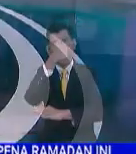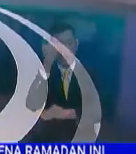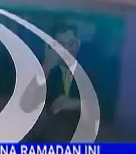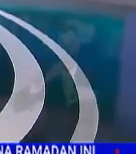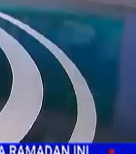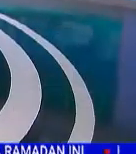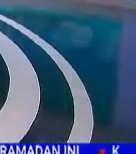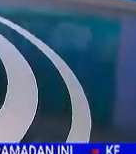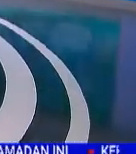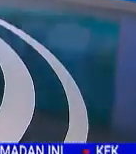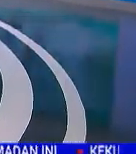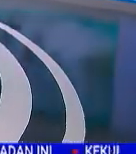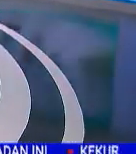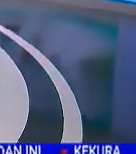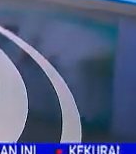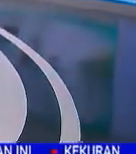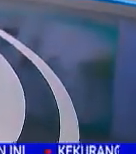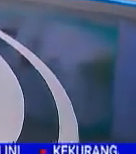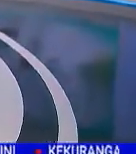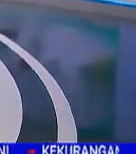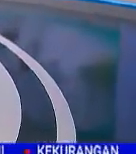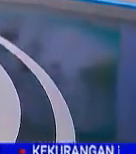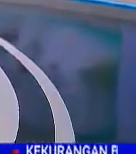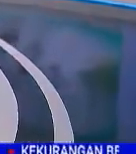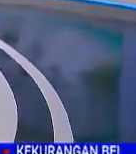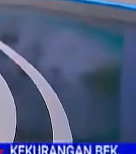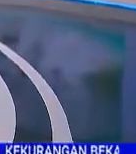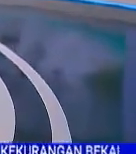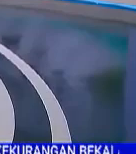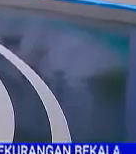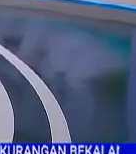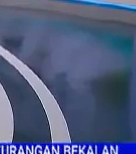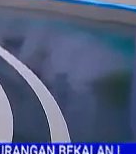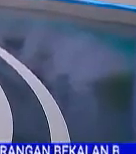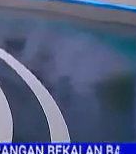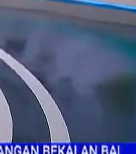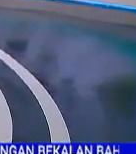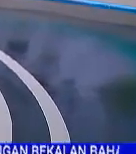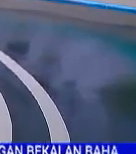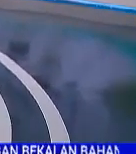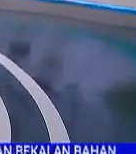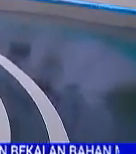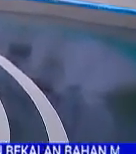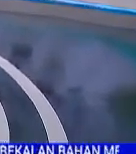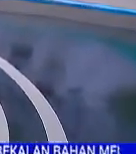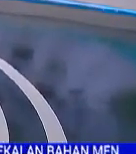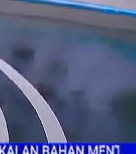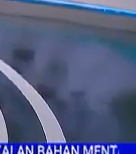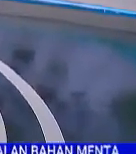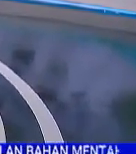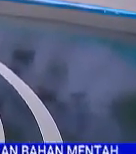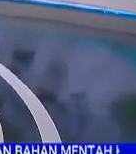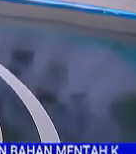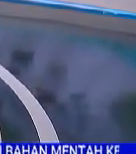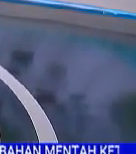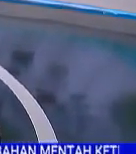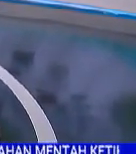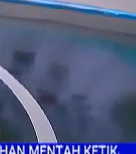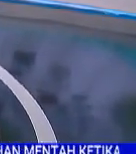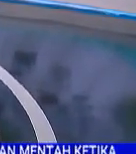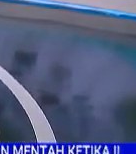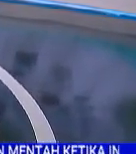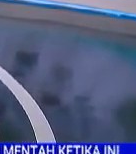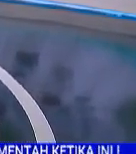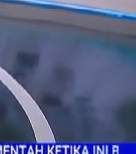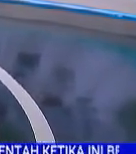Tahun Baharu Cina tamat. Dan untuk perkembangan terkini, kita bersama wartawan Fauzura Mat Yusof di Lembaga Lebuh